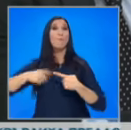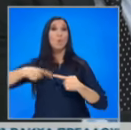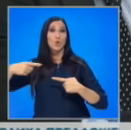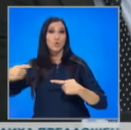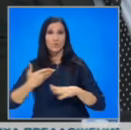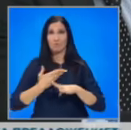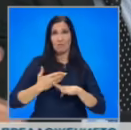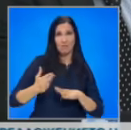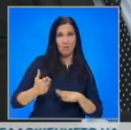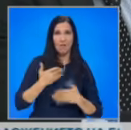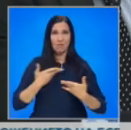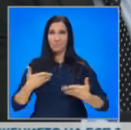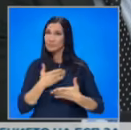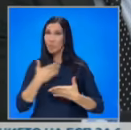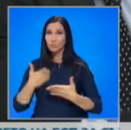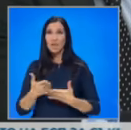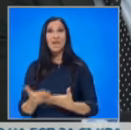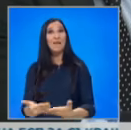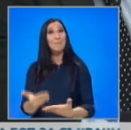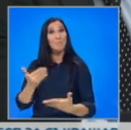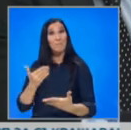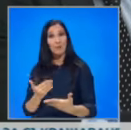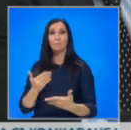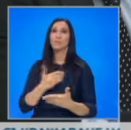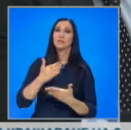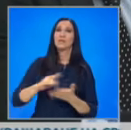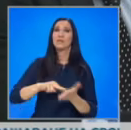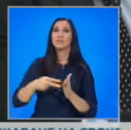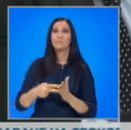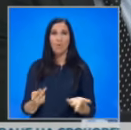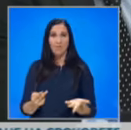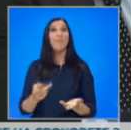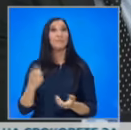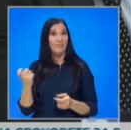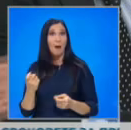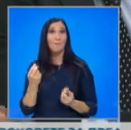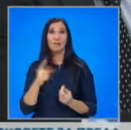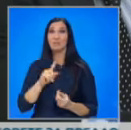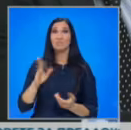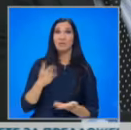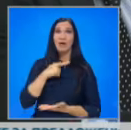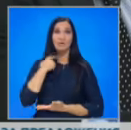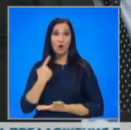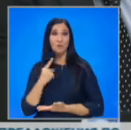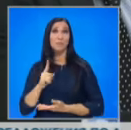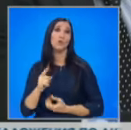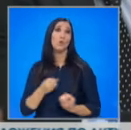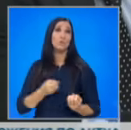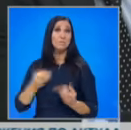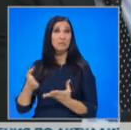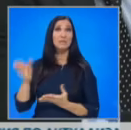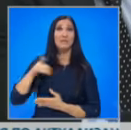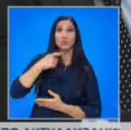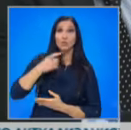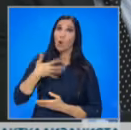сме последни или предпоследни с плана. Да, парите не са под риск. Можем да го изпратим и до година, ако искаме да го